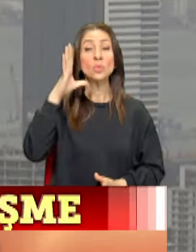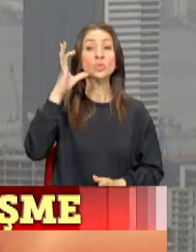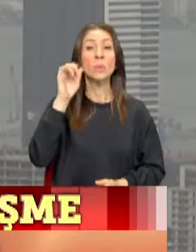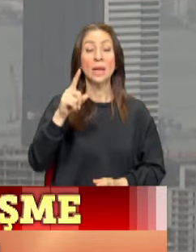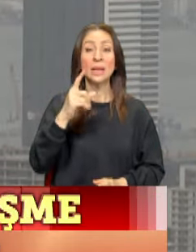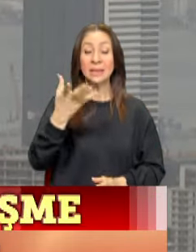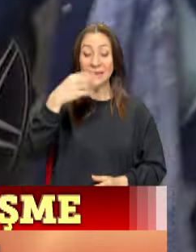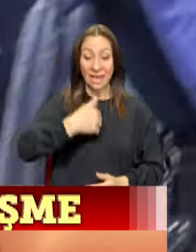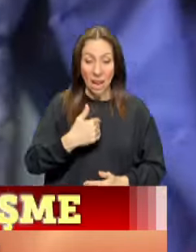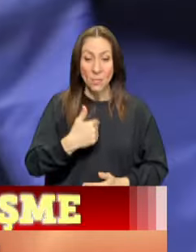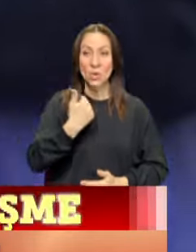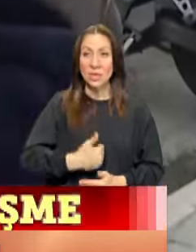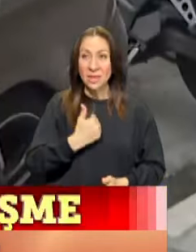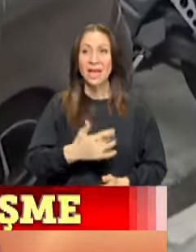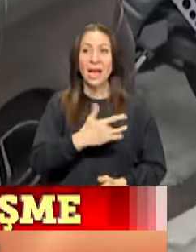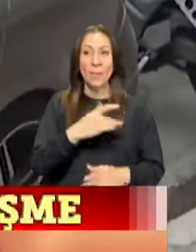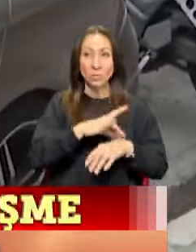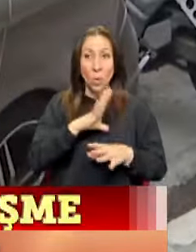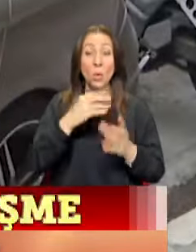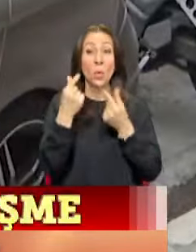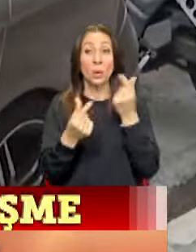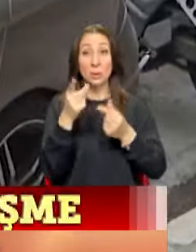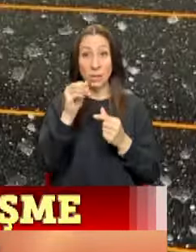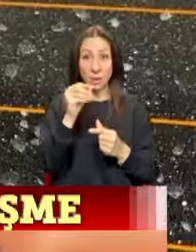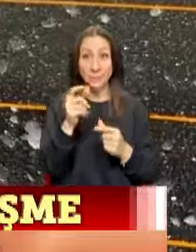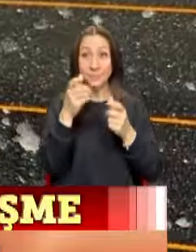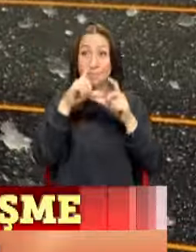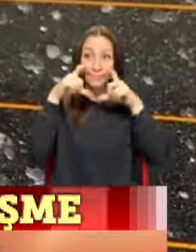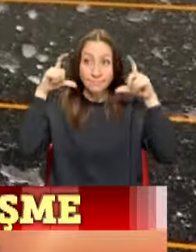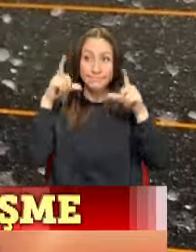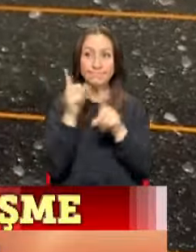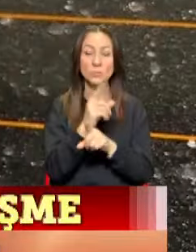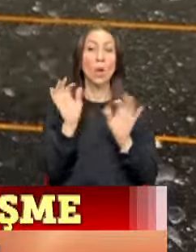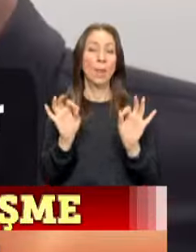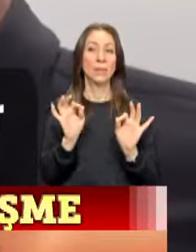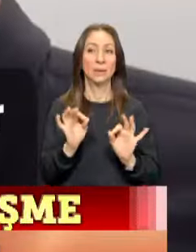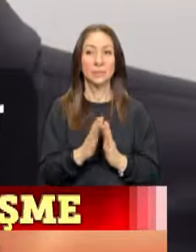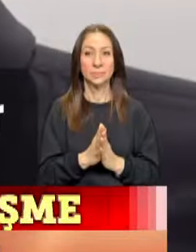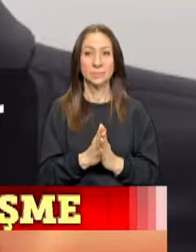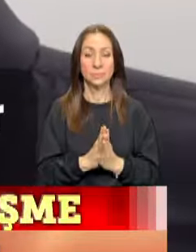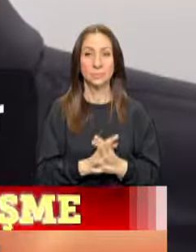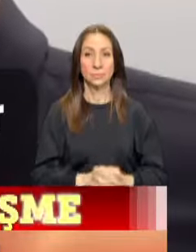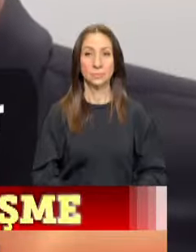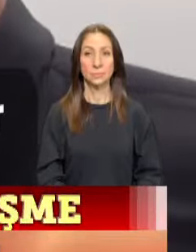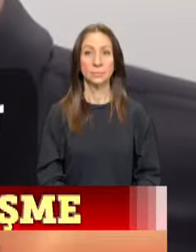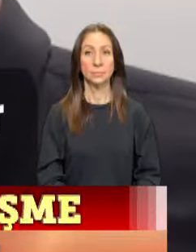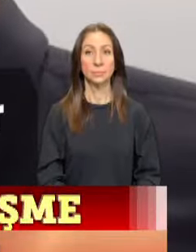Uzmanlar solunum ve kalp rahatsızlığı olanları uyardı. Çöl tozuna karşı koruyucu maske gibi tedbirler önemli. Özellikle açık havada